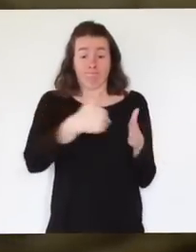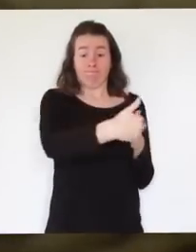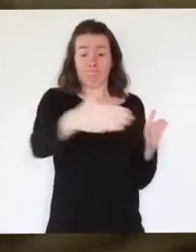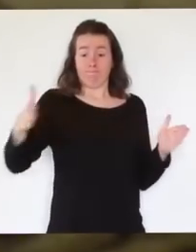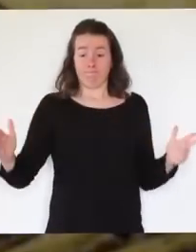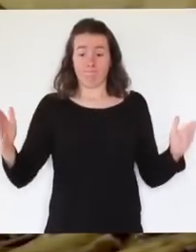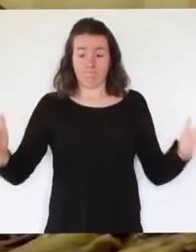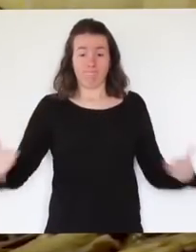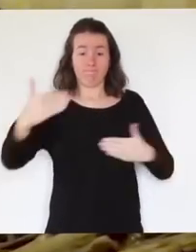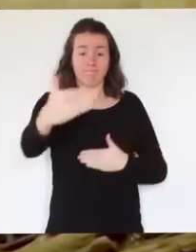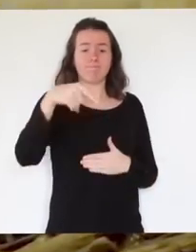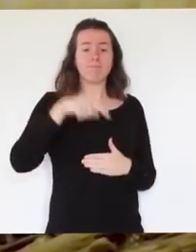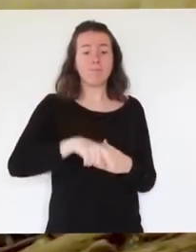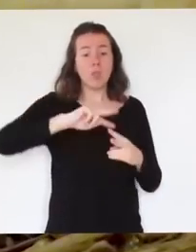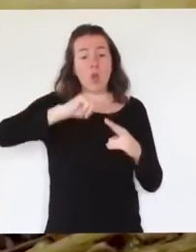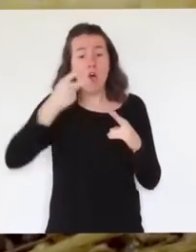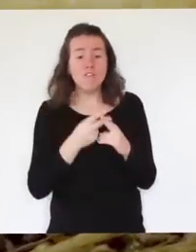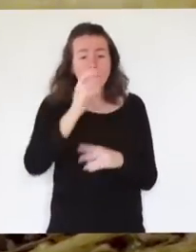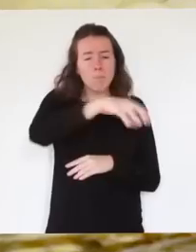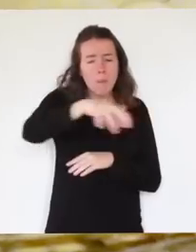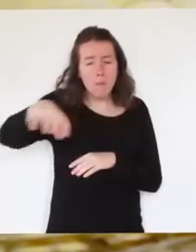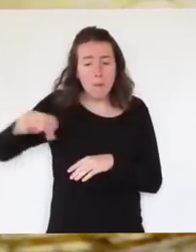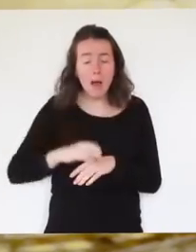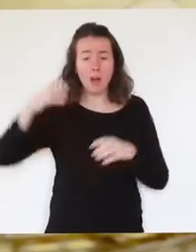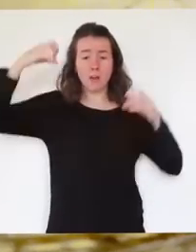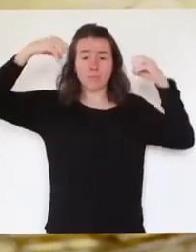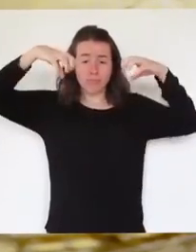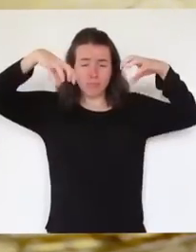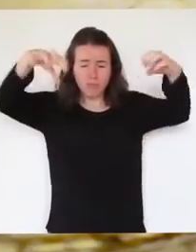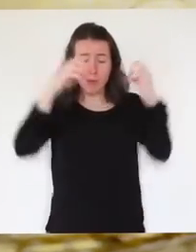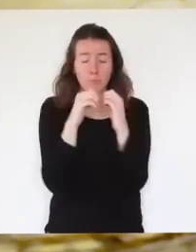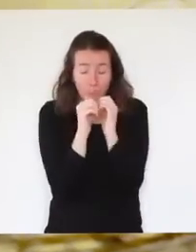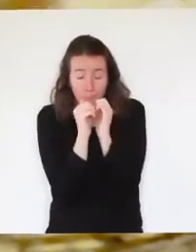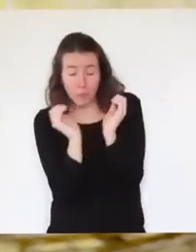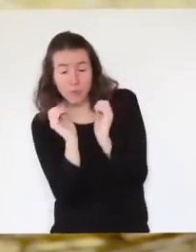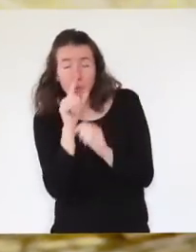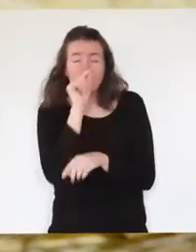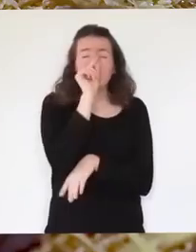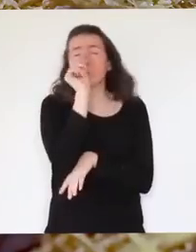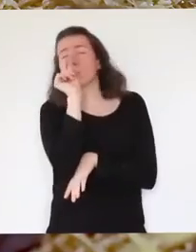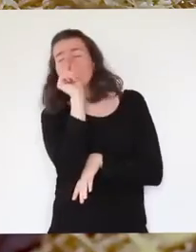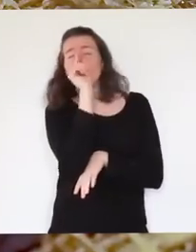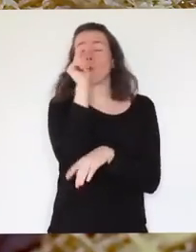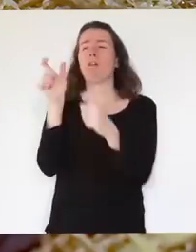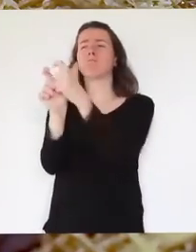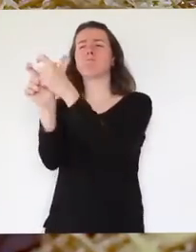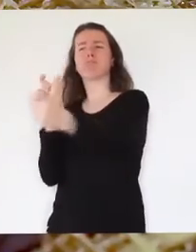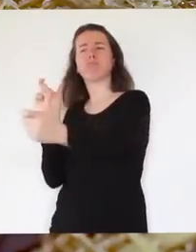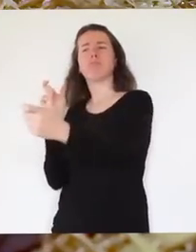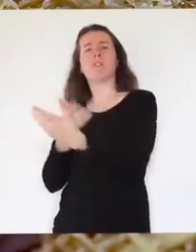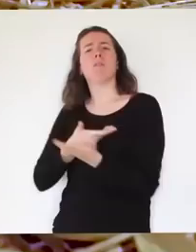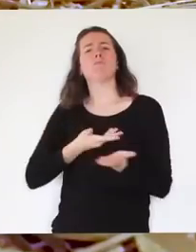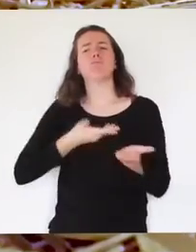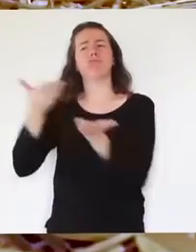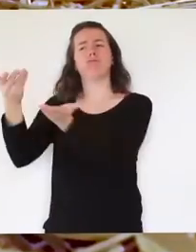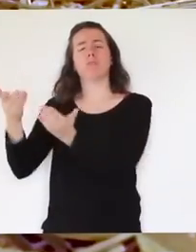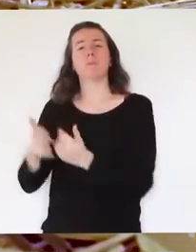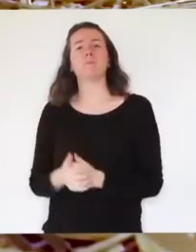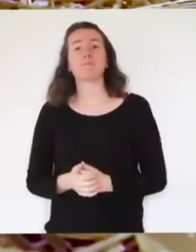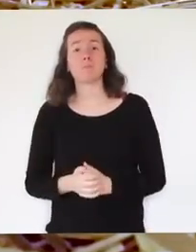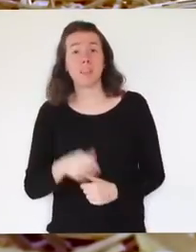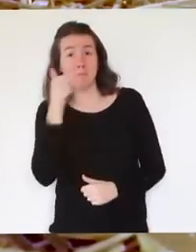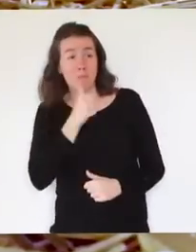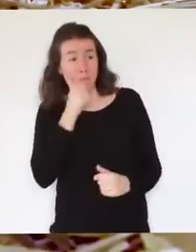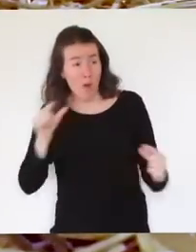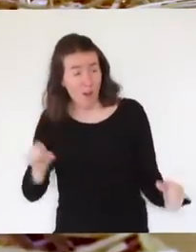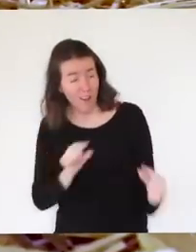Un jour après leur naissance, les poussins, qui sont nés dans un couvoir artificiel, sont transportés dans un immense bâtiment. Ils n'auront jamais